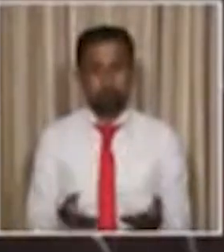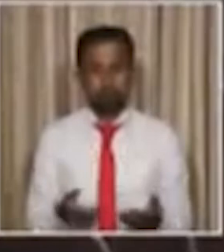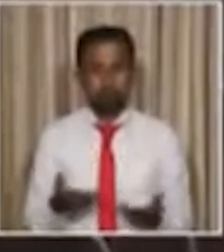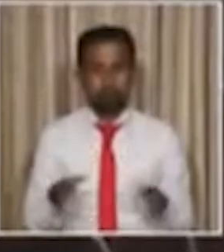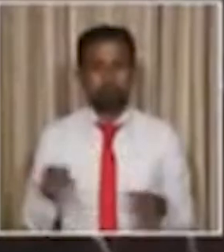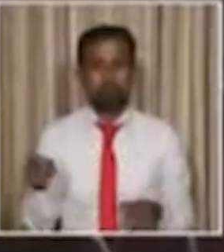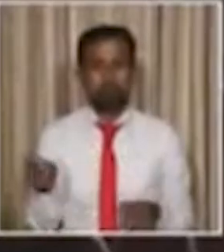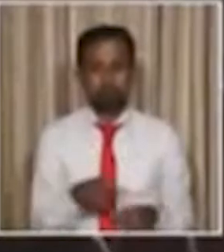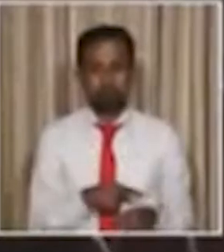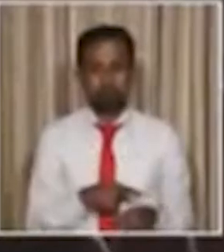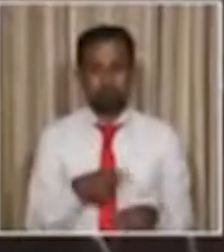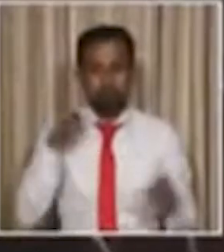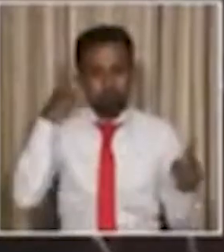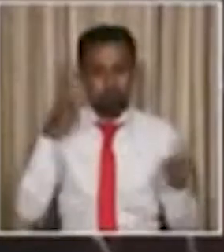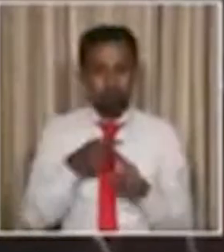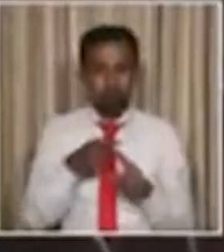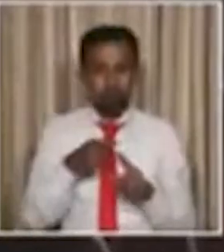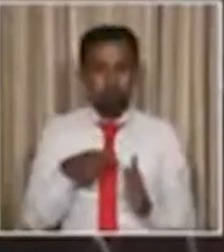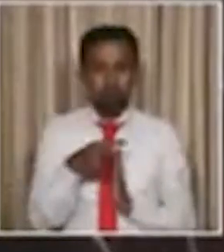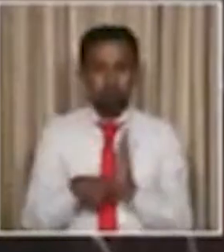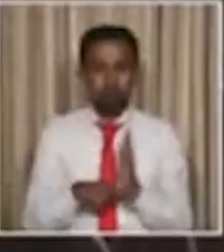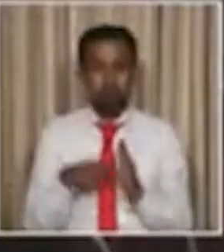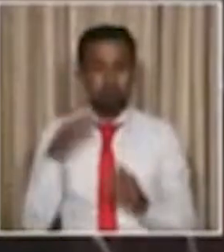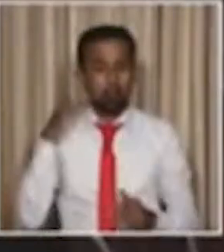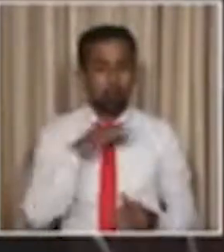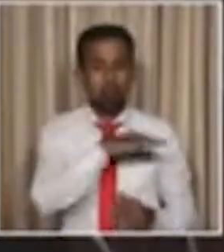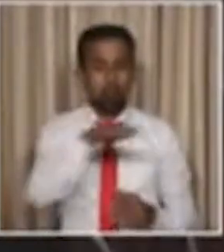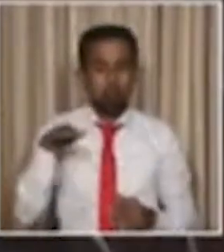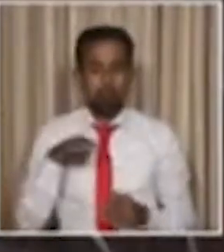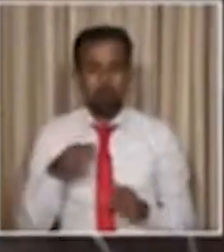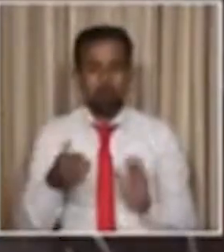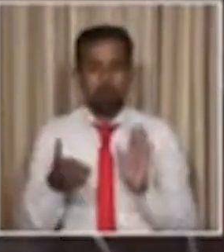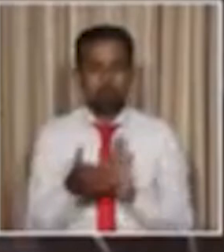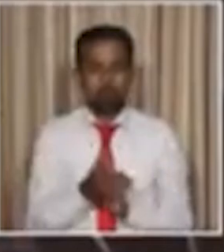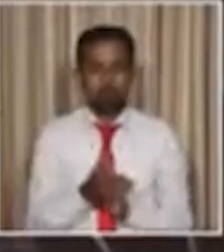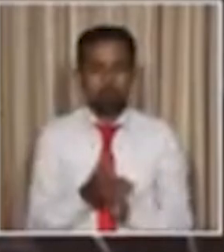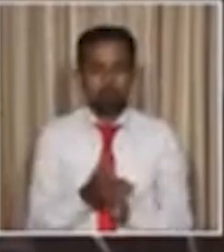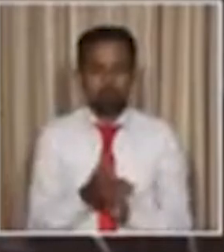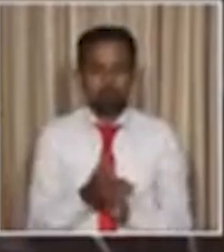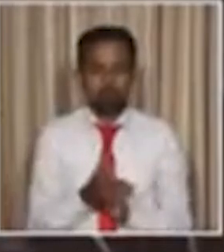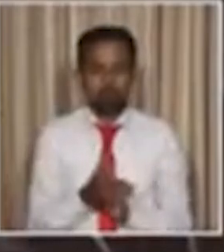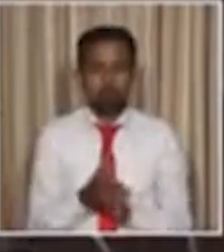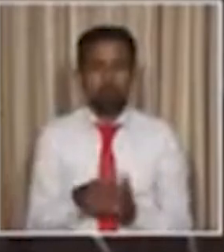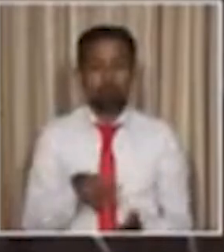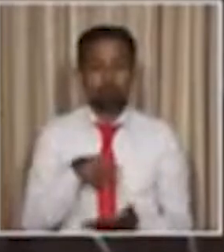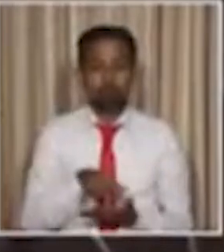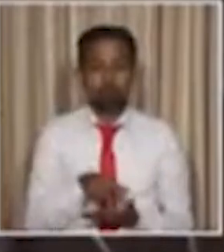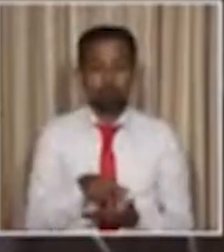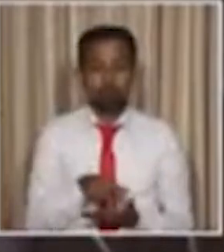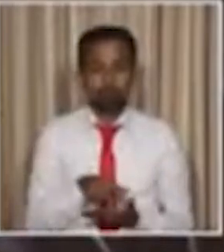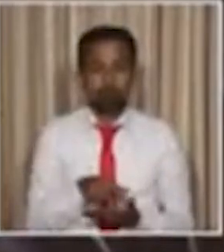දවසක් ඒ සම්බන්ධයෙන් මේ රටේ ජනයා හා එකතු එකට හිට ගැනීම සම්බන්ධයෙන්